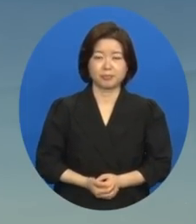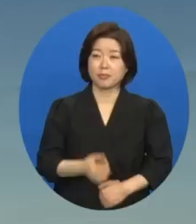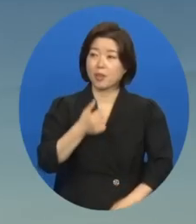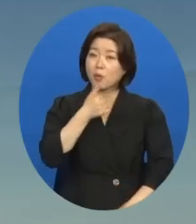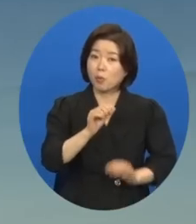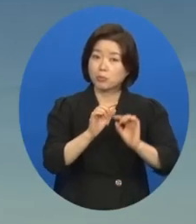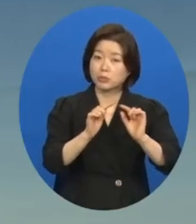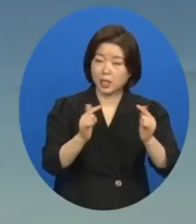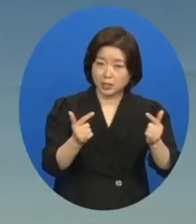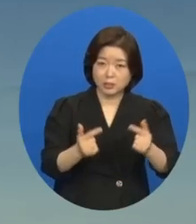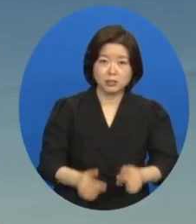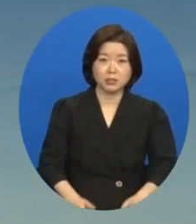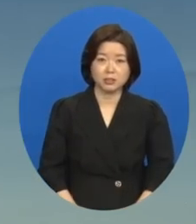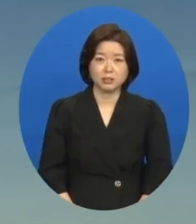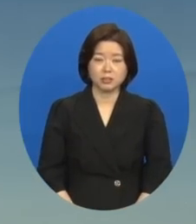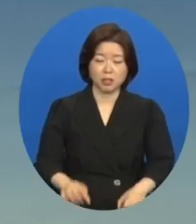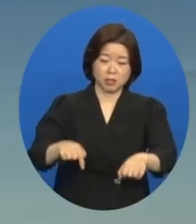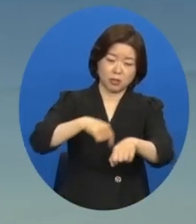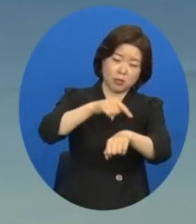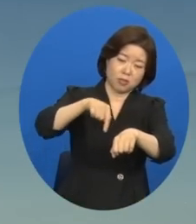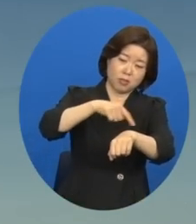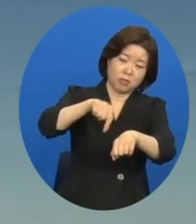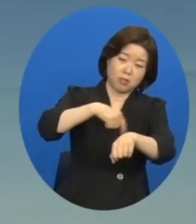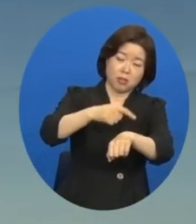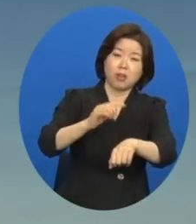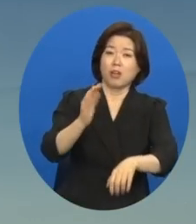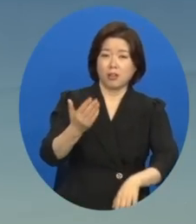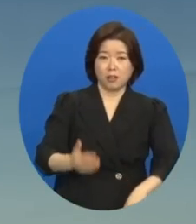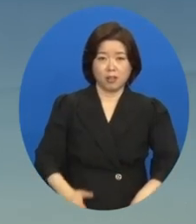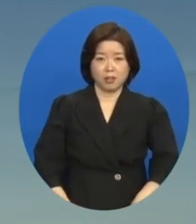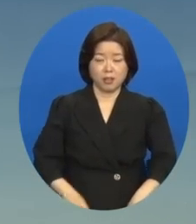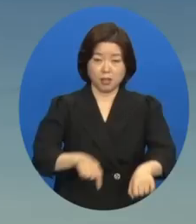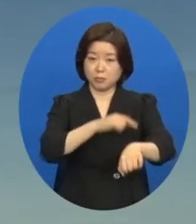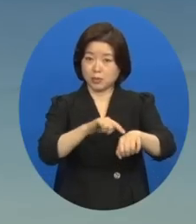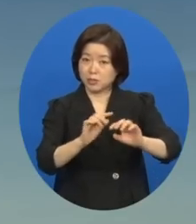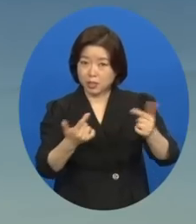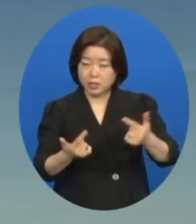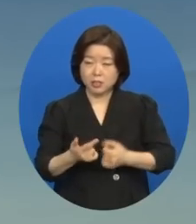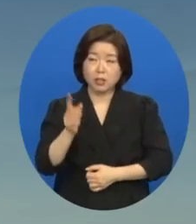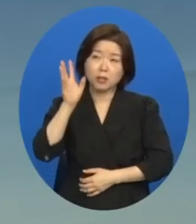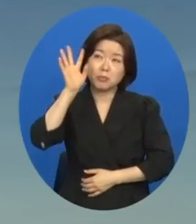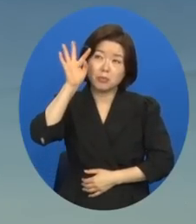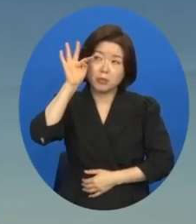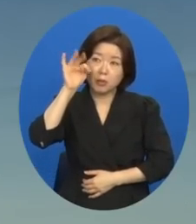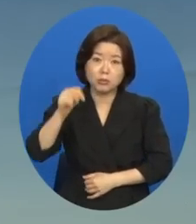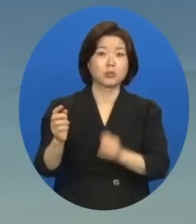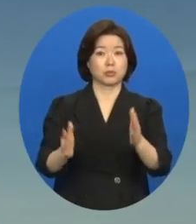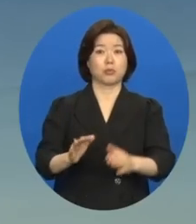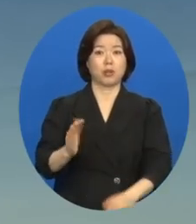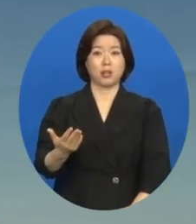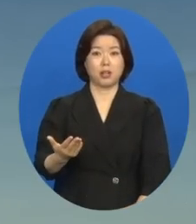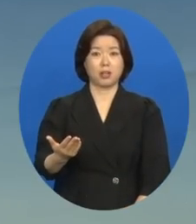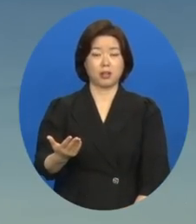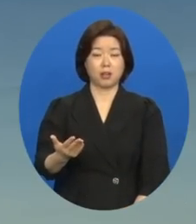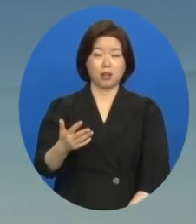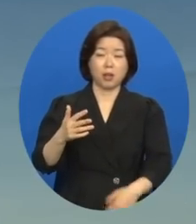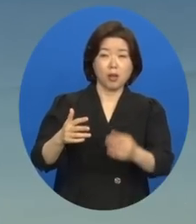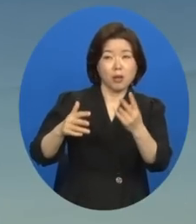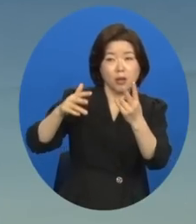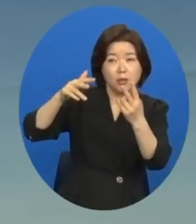5분이 아니라 몇 시간도 하죠. 몇 시간이 아니라 며칠도 합니다. 몇 주도